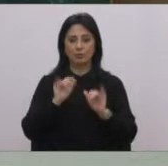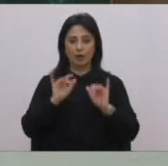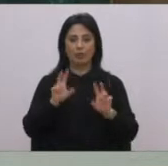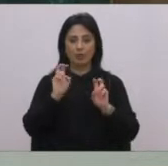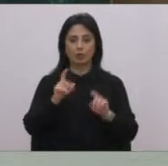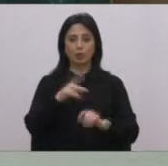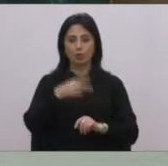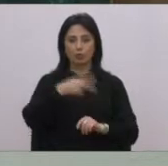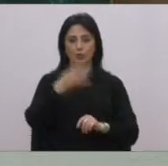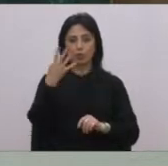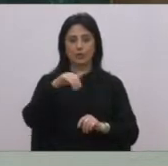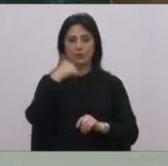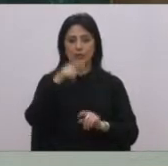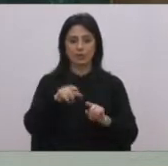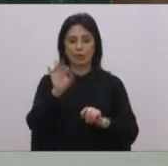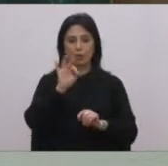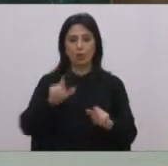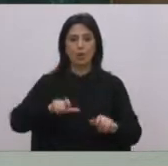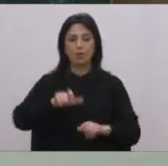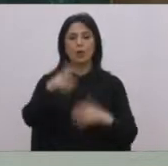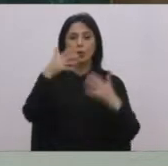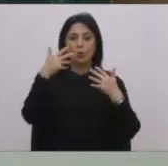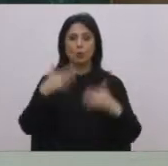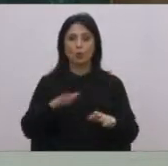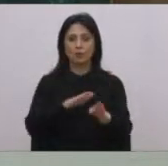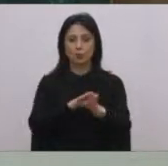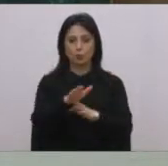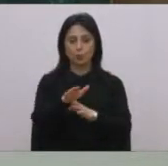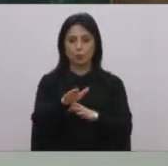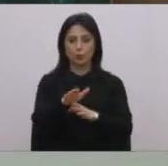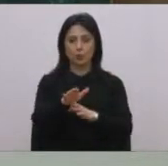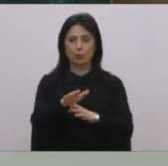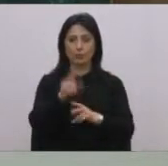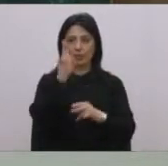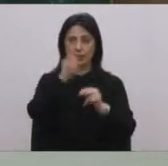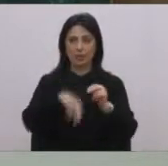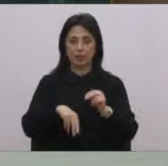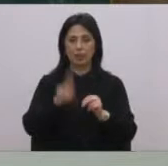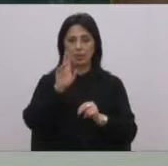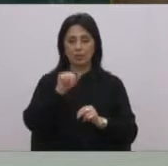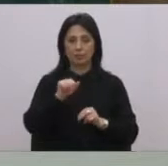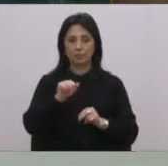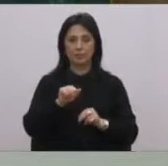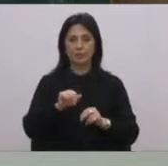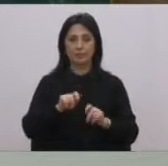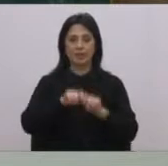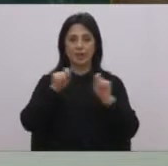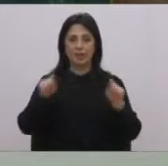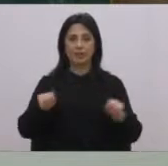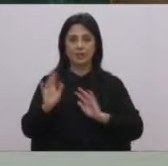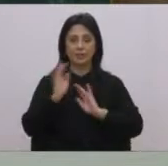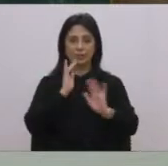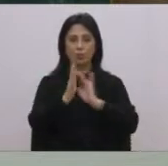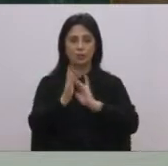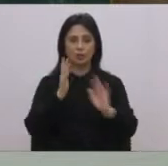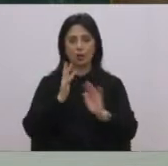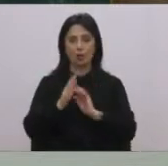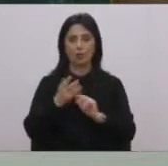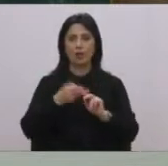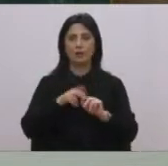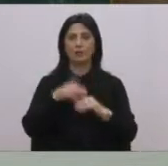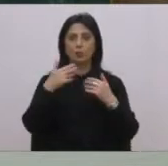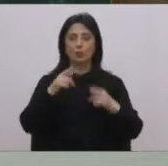რომ 2024 წელს აღნიშნული გზა უკვე სრულად დასრულდეს და გაიხსნას მოძრაობისთვის